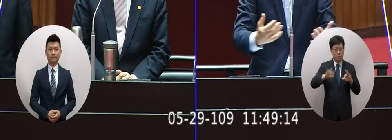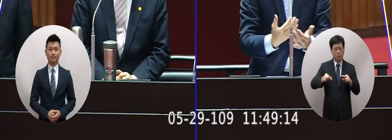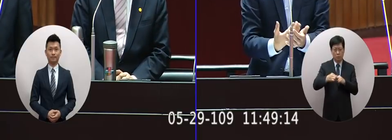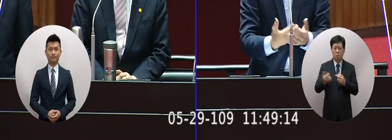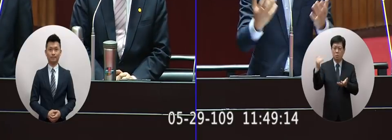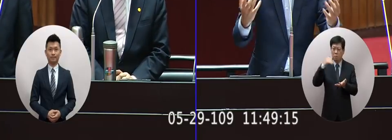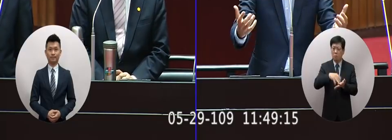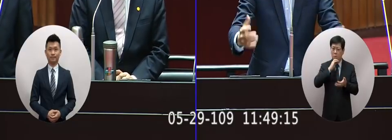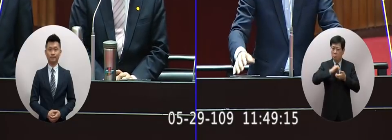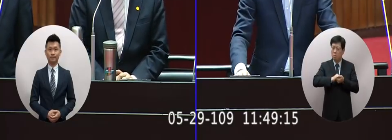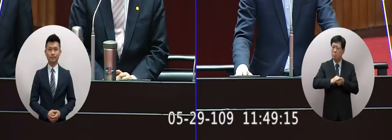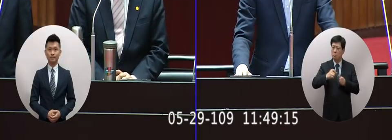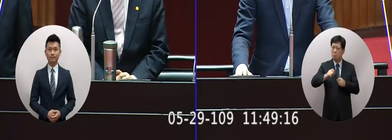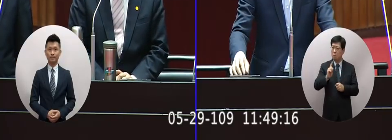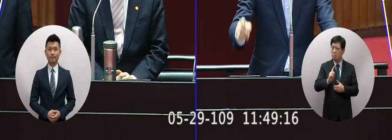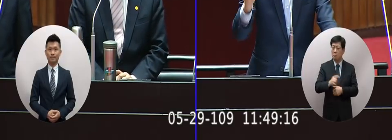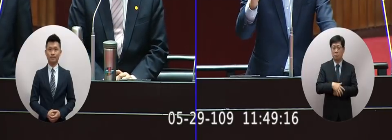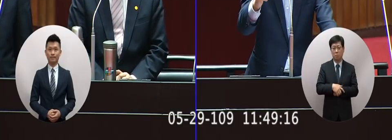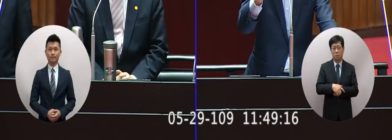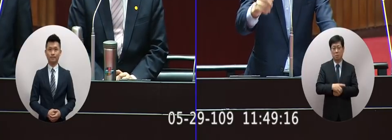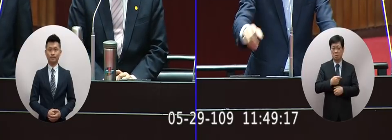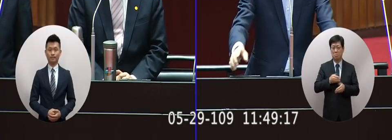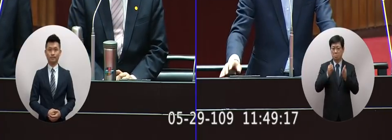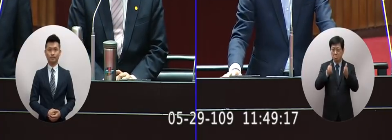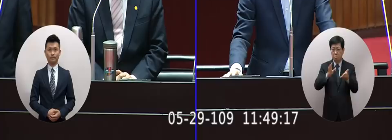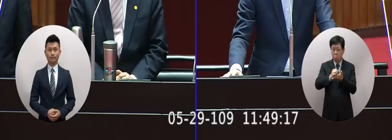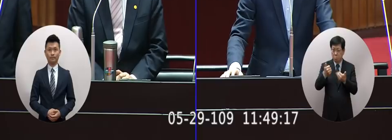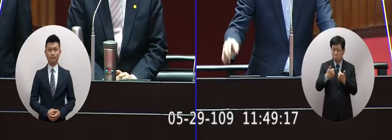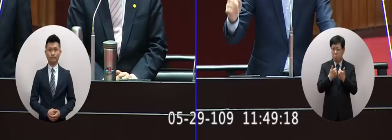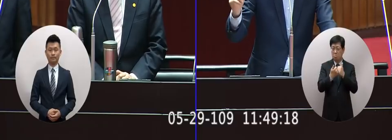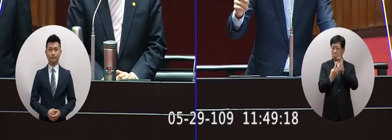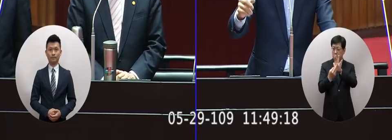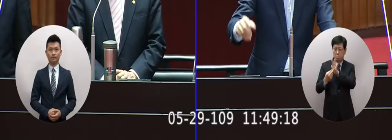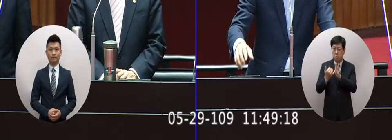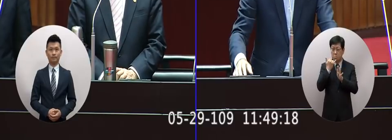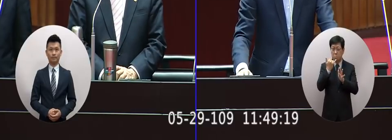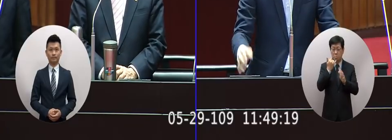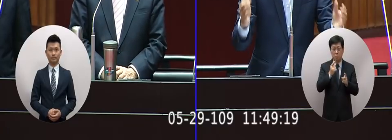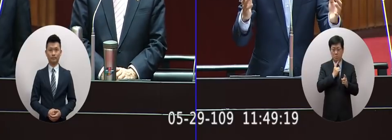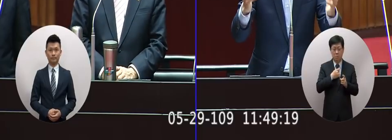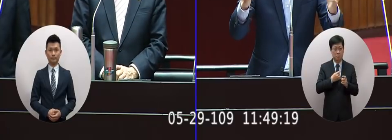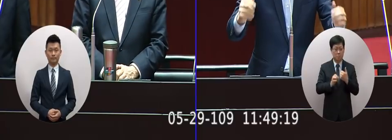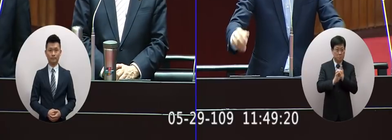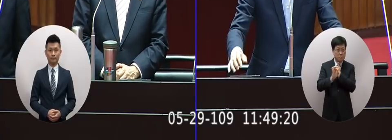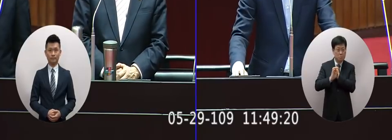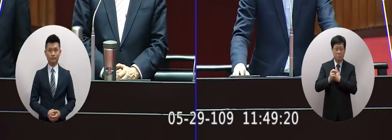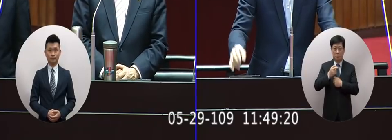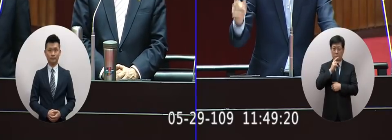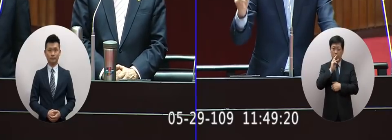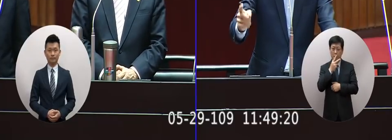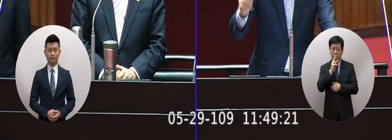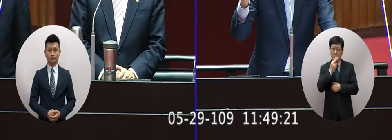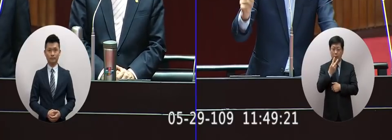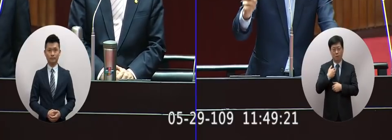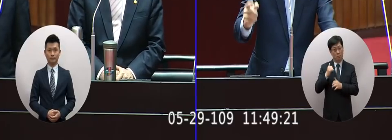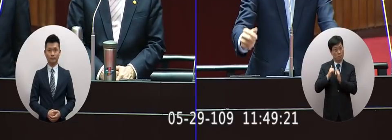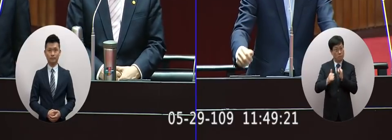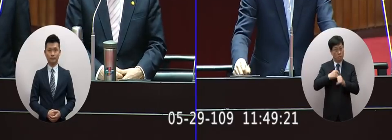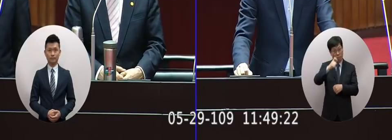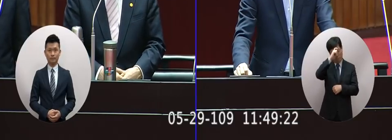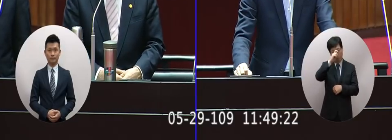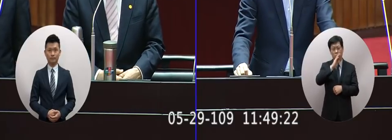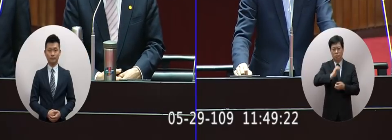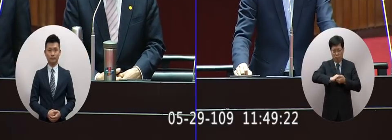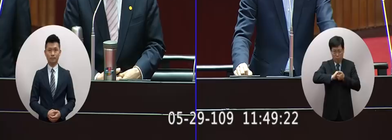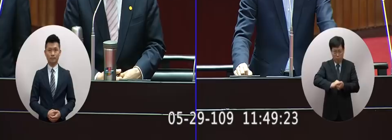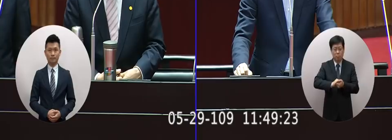在到底确定的方案是什么？只敢对媒体放话、测风向，一改再改。民众期待的